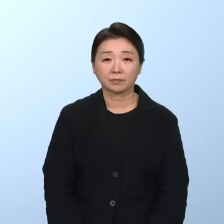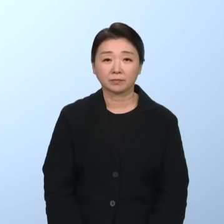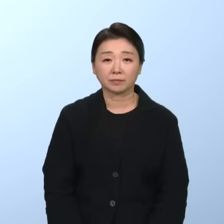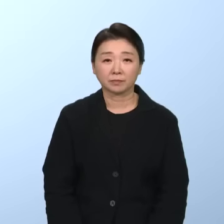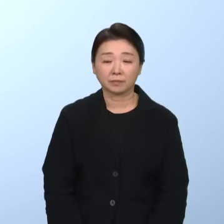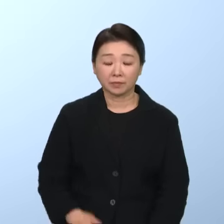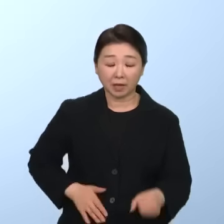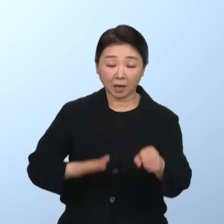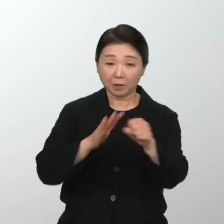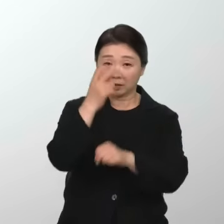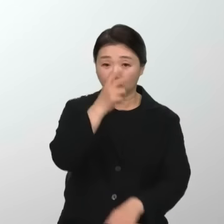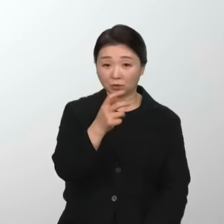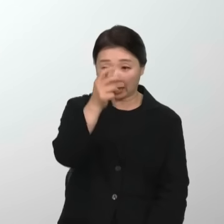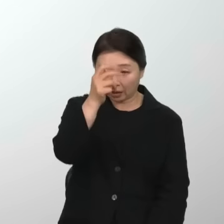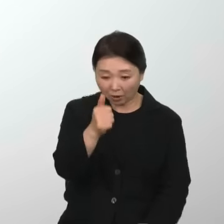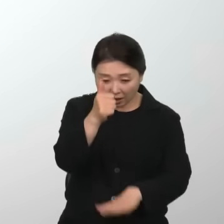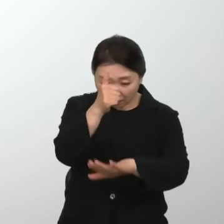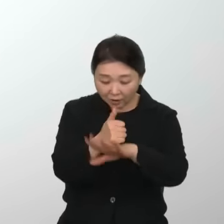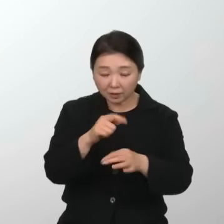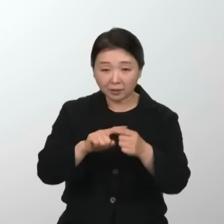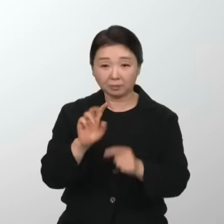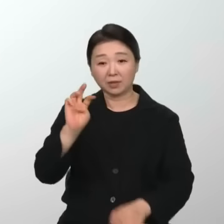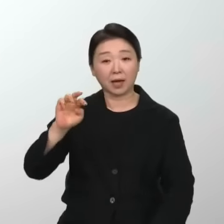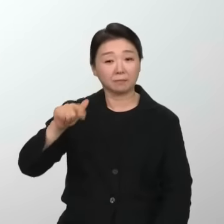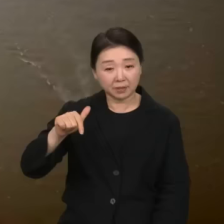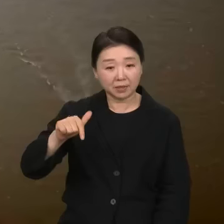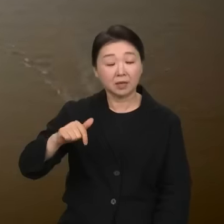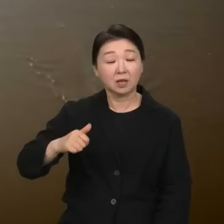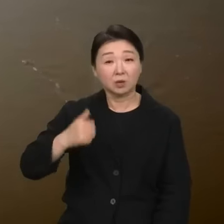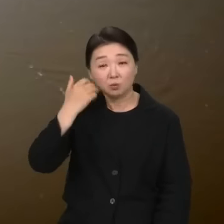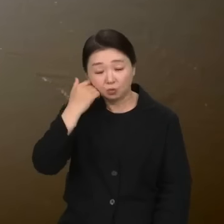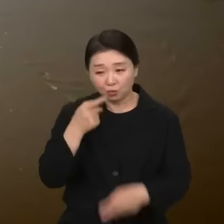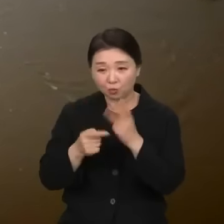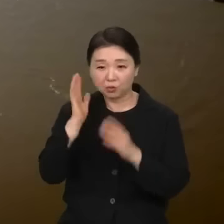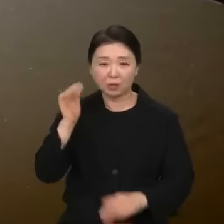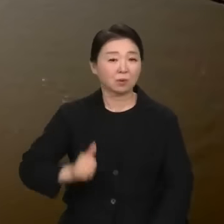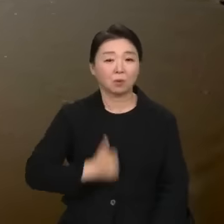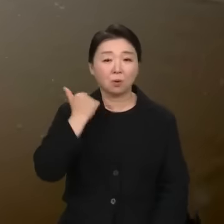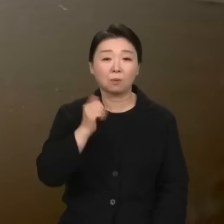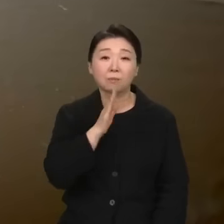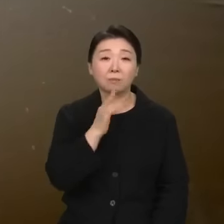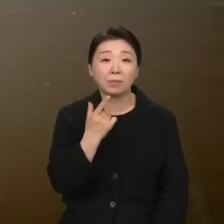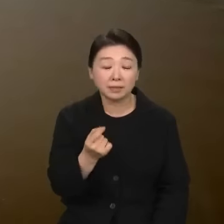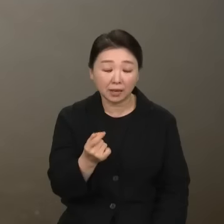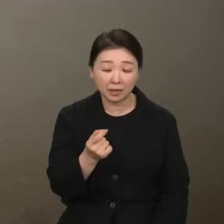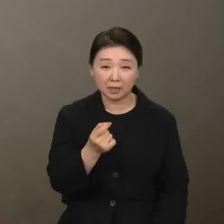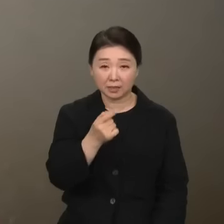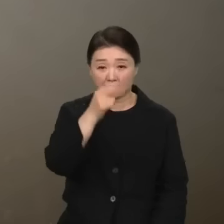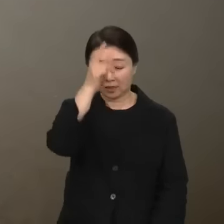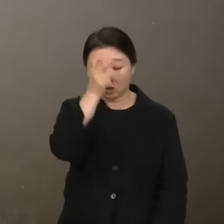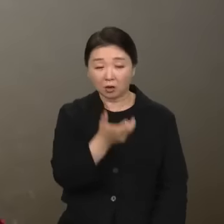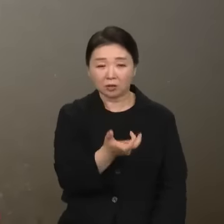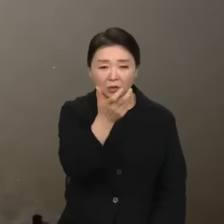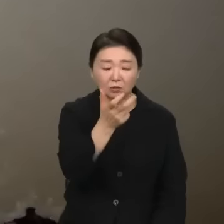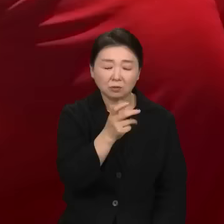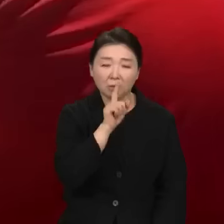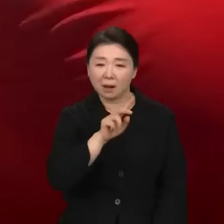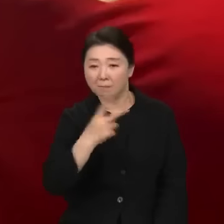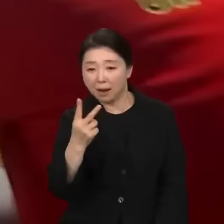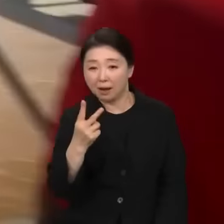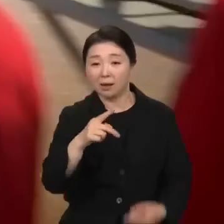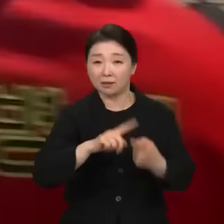해병대 수사단의 수사 결과에 대해 VIP, 즉 윤석열 대통령이 경로하는 바람에 경찰 수사 이첩까지 번복하게 된